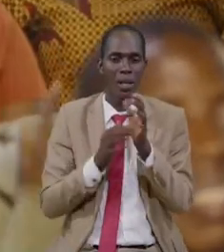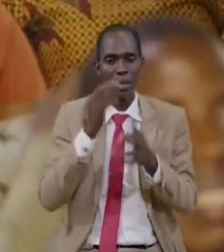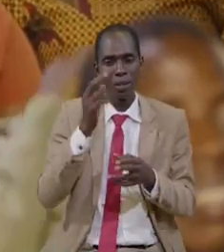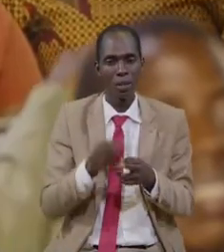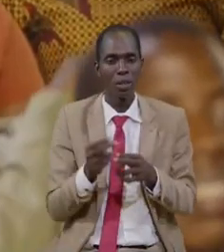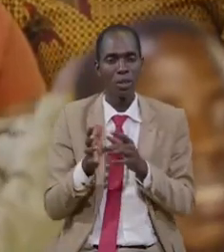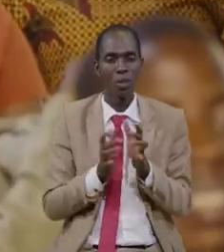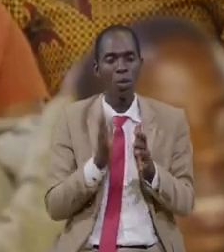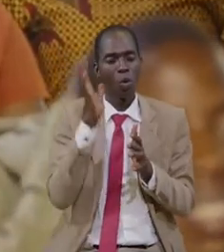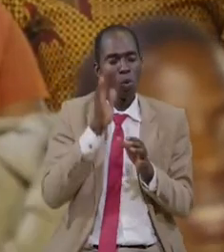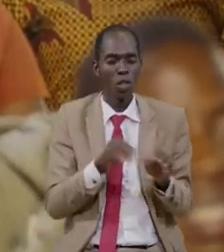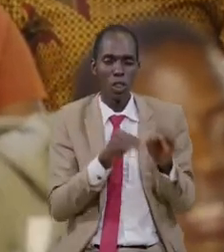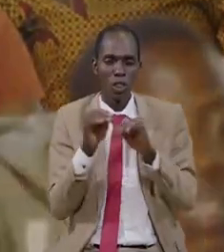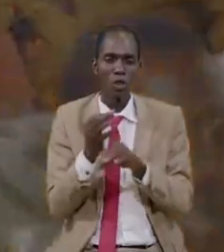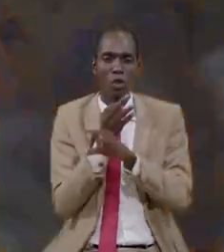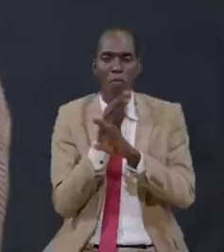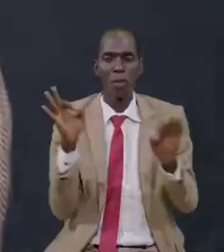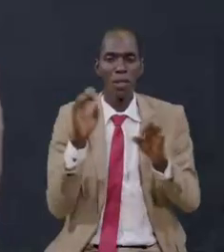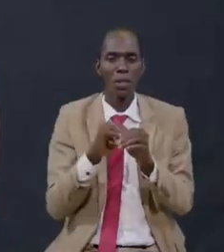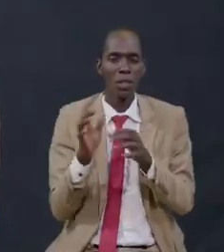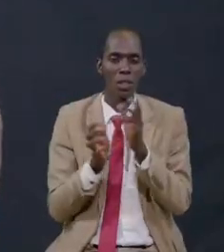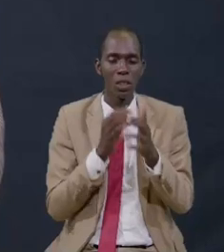soir. Si nous venons,